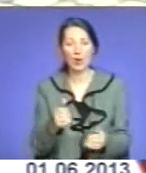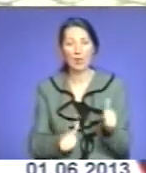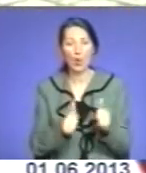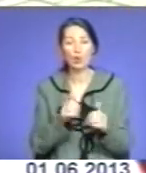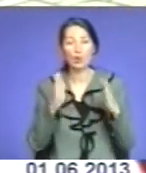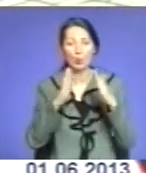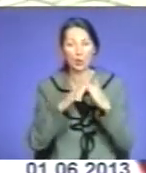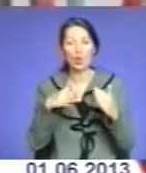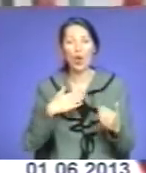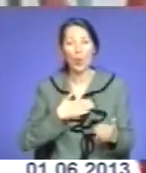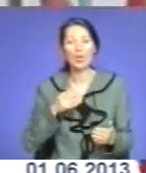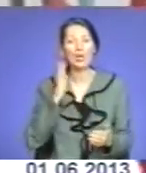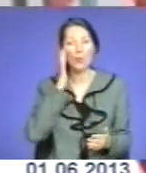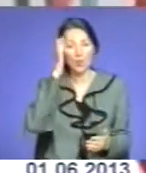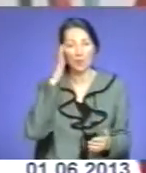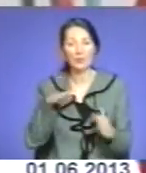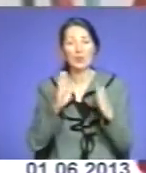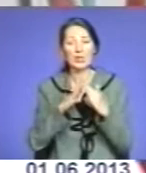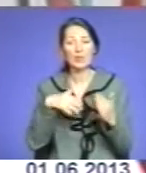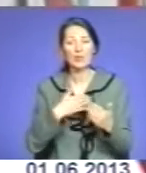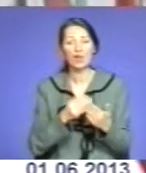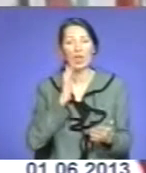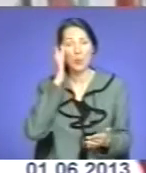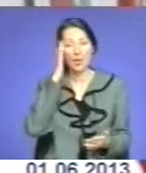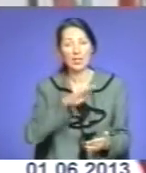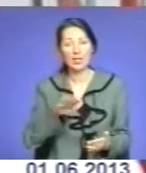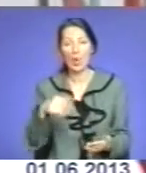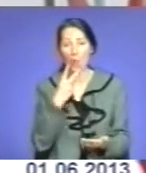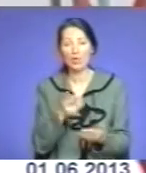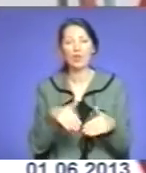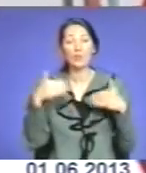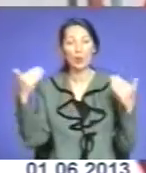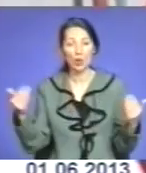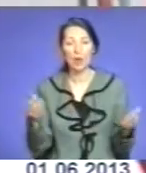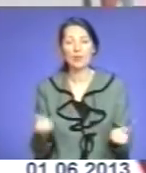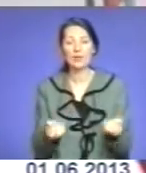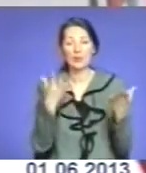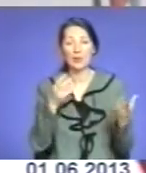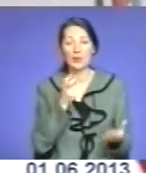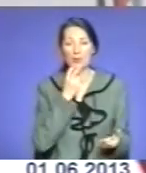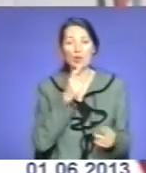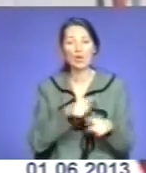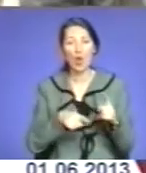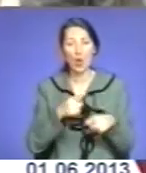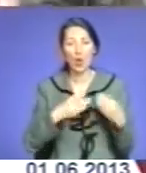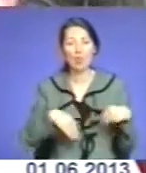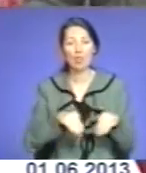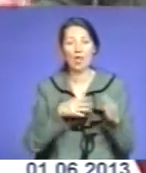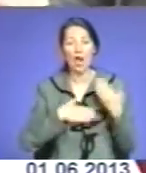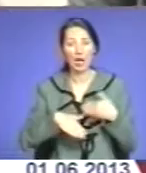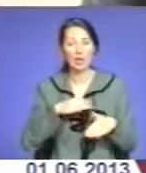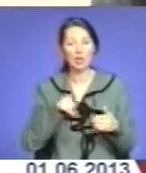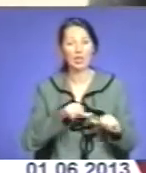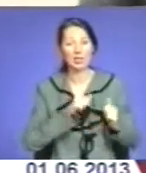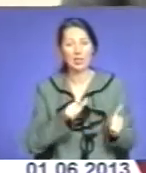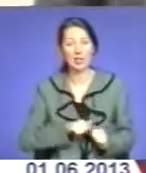мрії». Дім своєї мрії діти бачать просторим і світлим, там сміються родичі і радіють їхні серця. Я мрію, щоб в мене